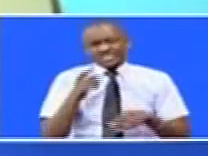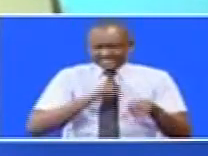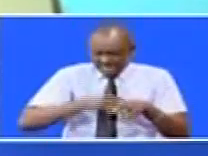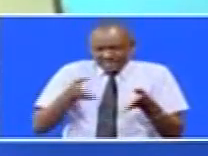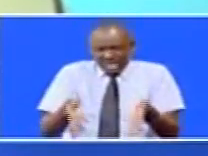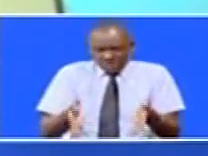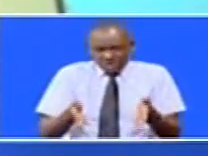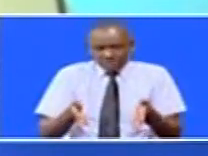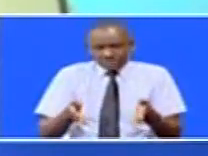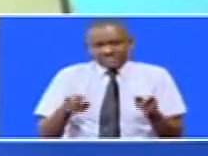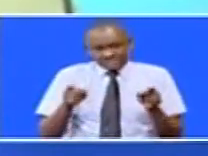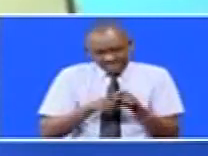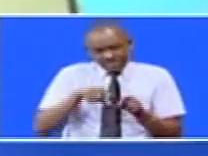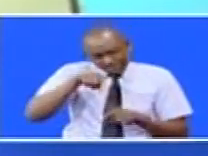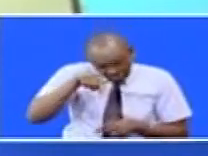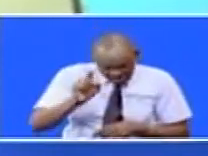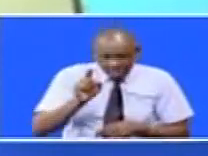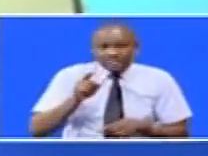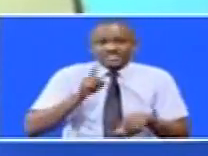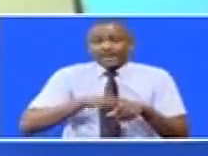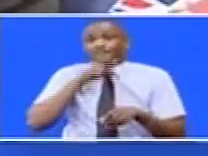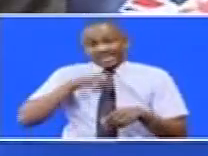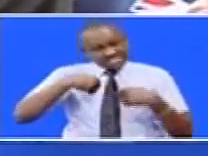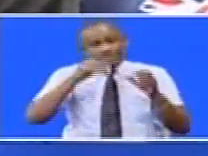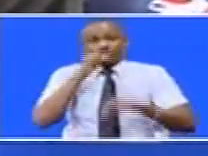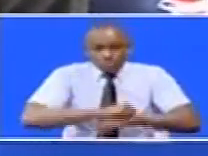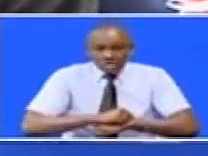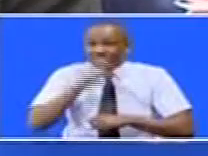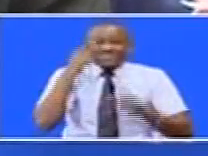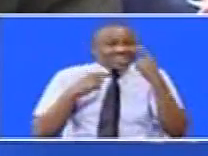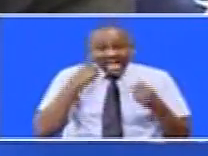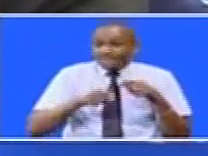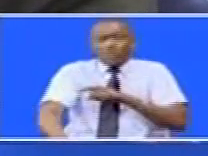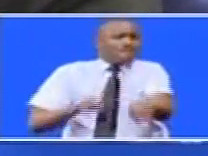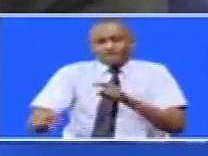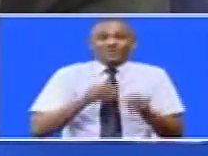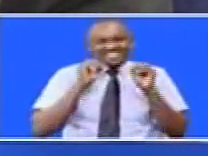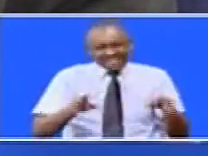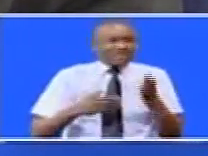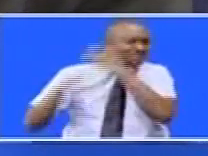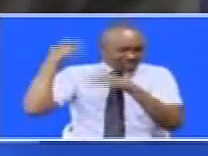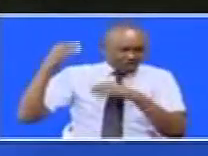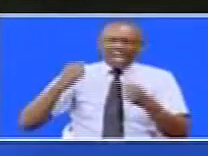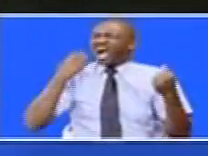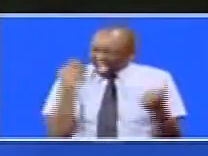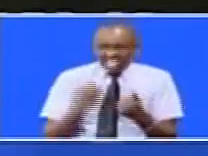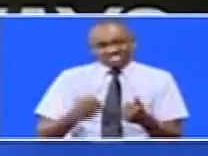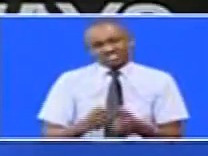hiki kama Zuber waachwapo na wazazi shuleni sio wavilio na mahangaiko kama wale wa awali.